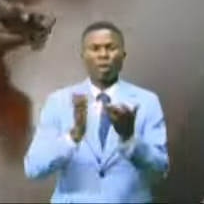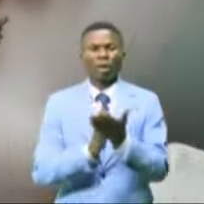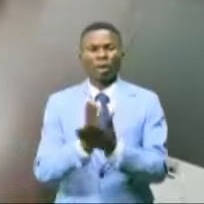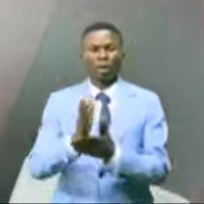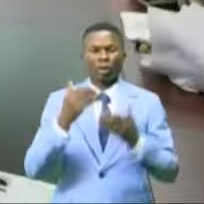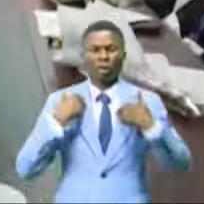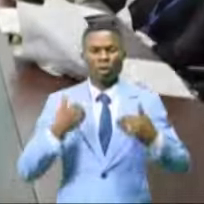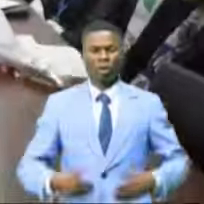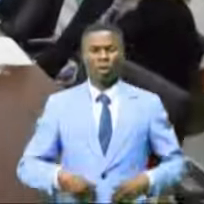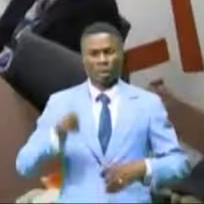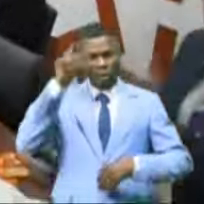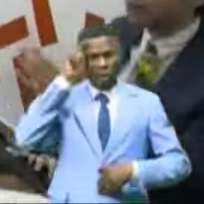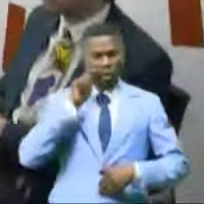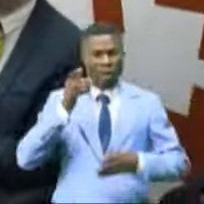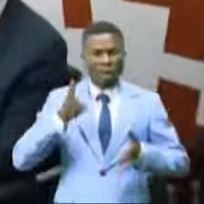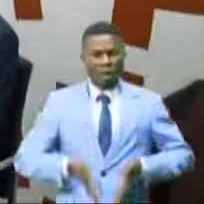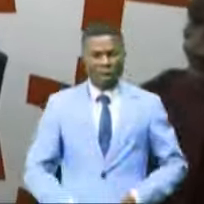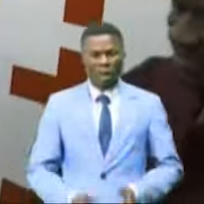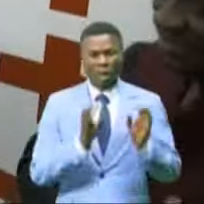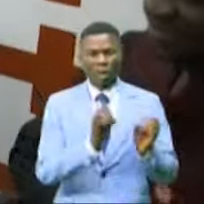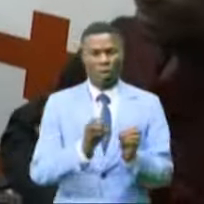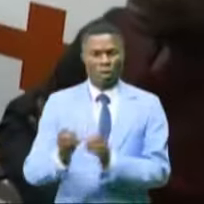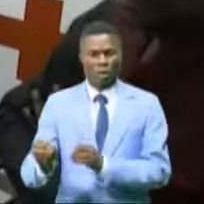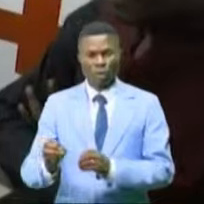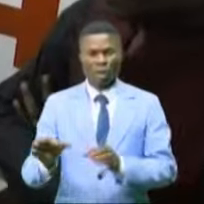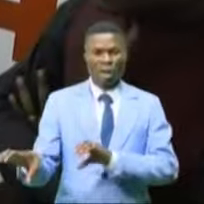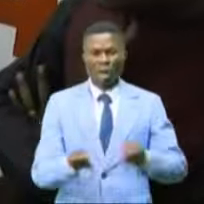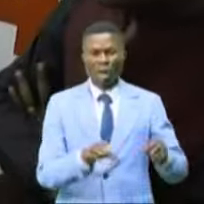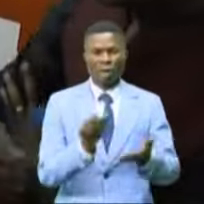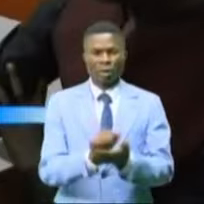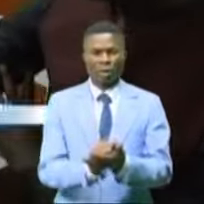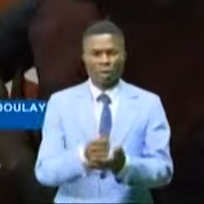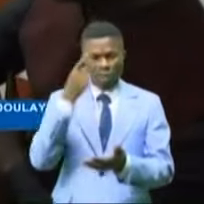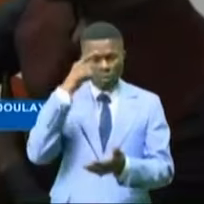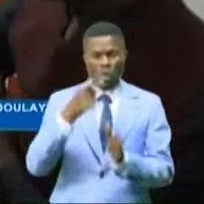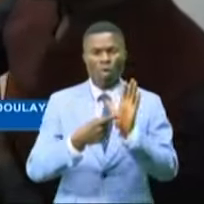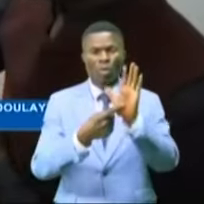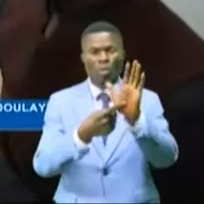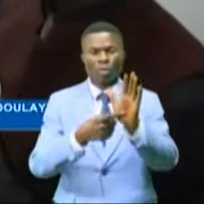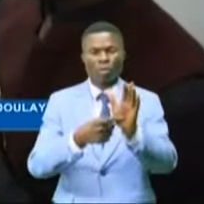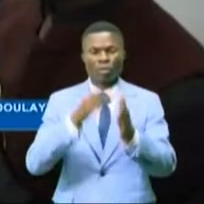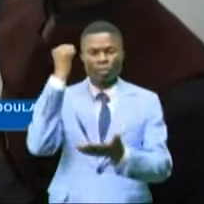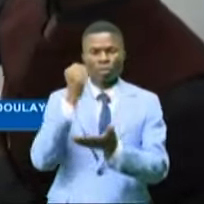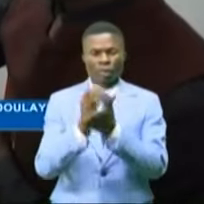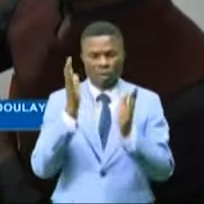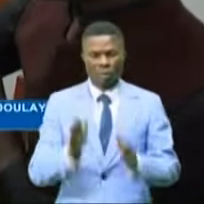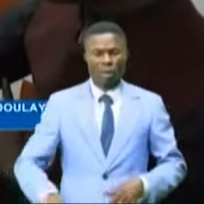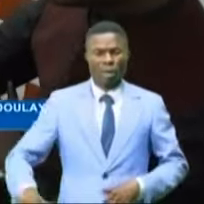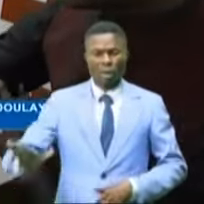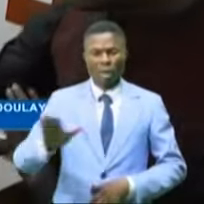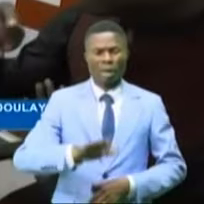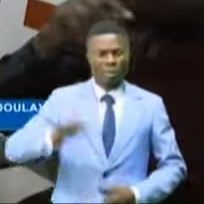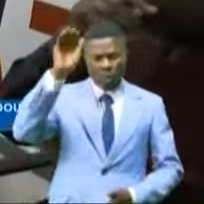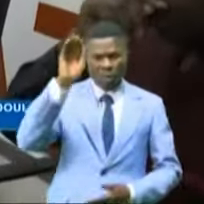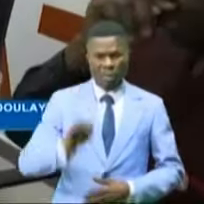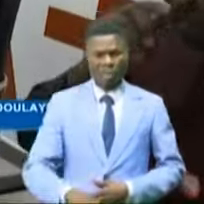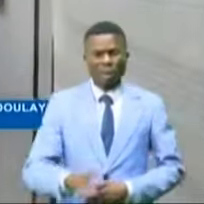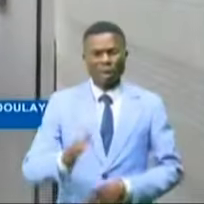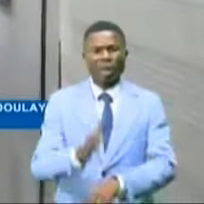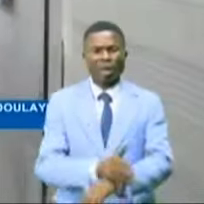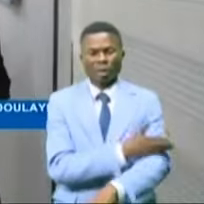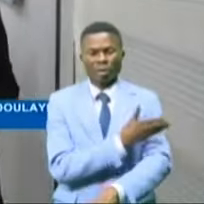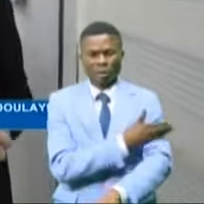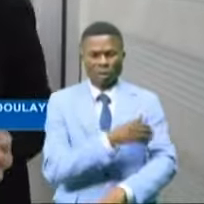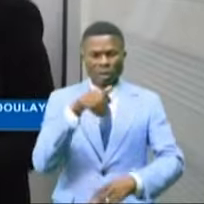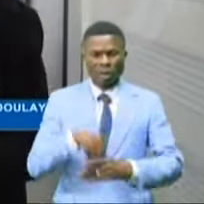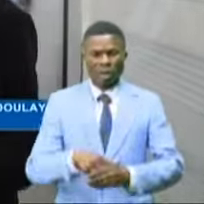des santé sexuelle et reproductive, ont organisé cette activité pour faire voir à l'ambassadeur des Pays-Bas les avancées significatives